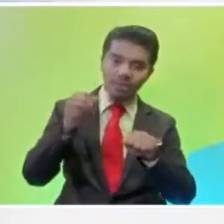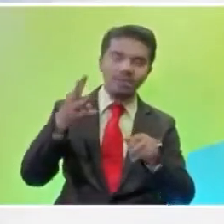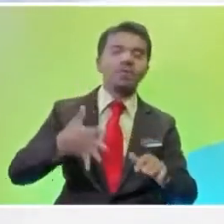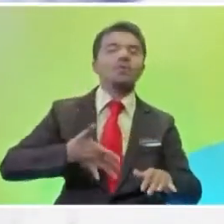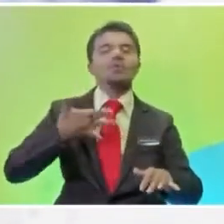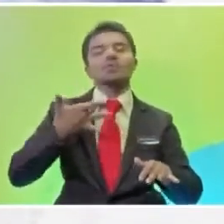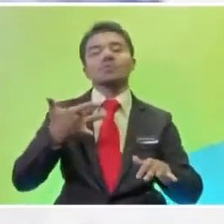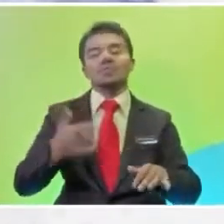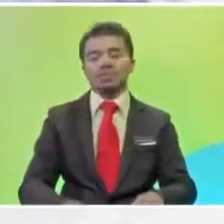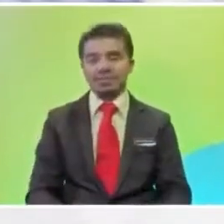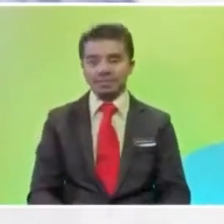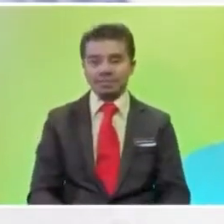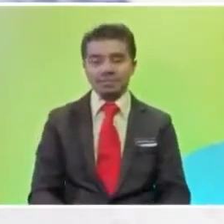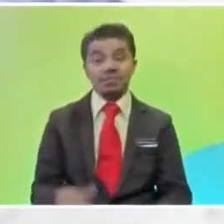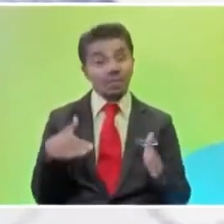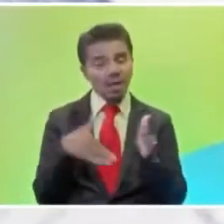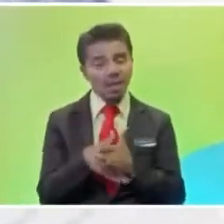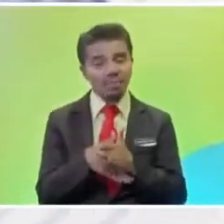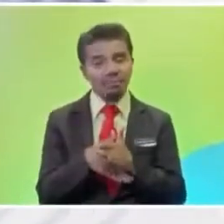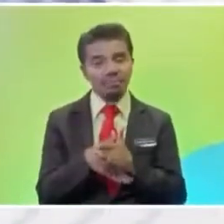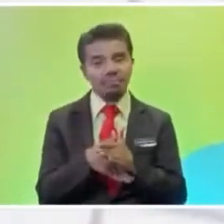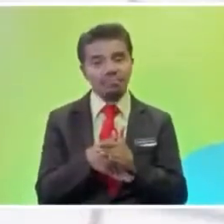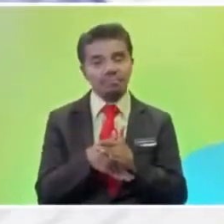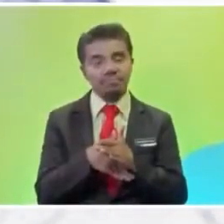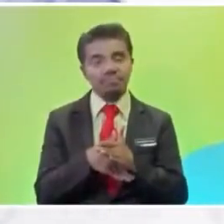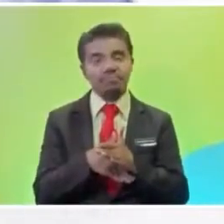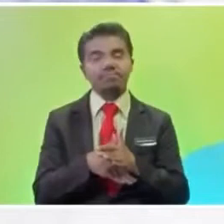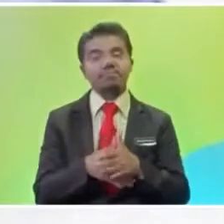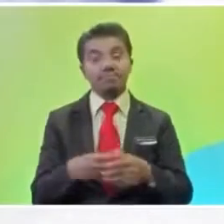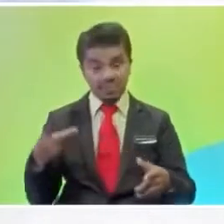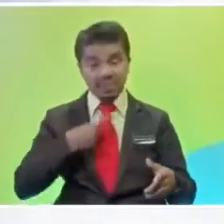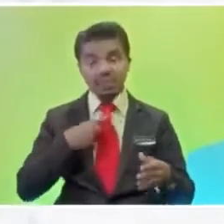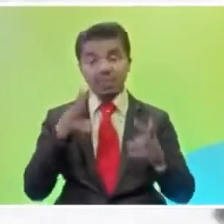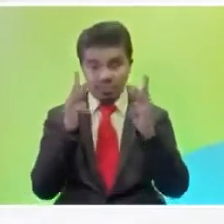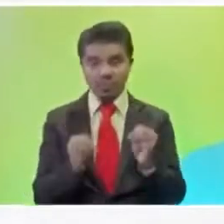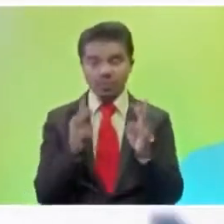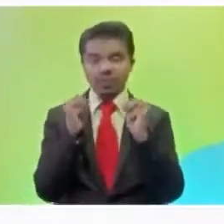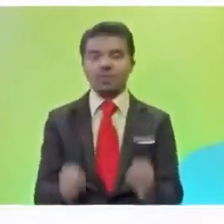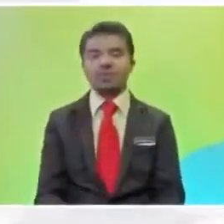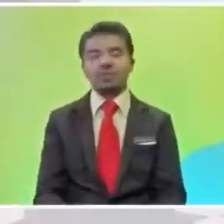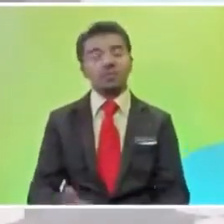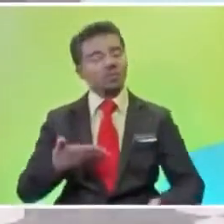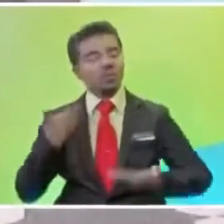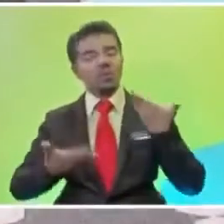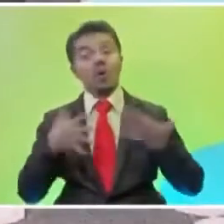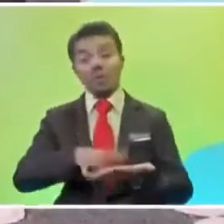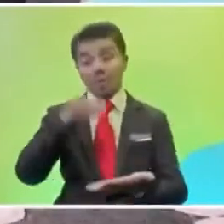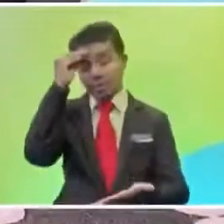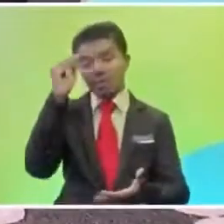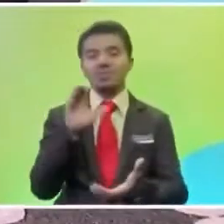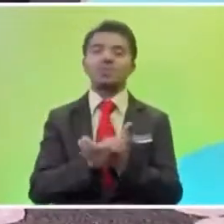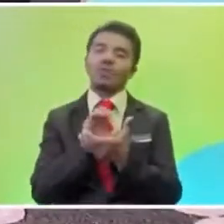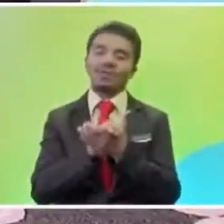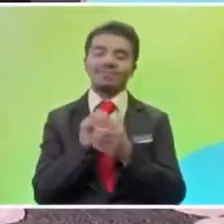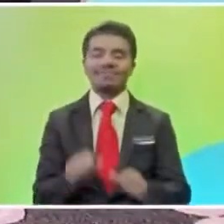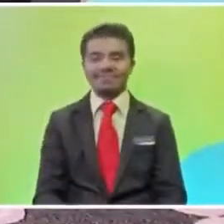sekali itu Irfan itu yang diternak dalam diri murid-murid ini supaya dia berhasil sronok ketika belajar di sekolah Ah oke